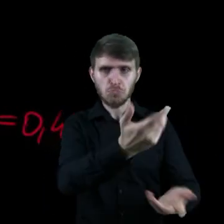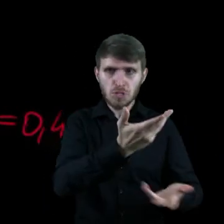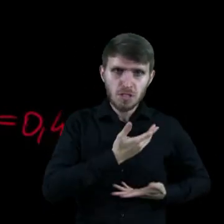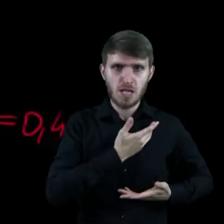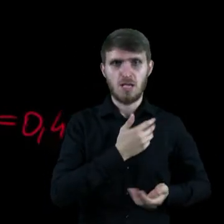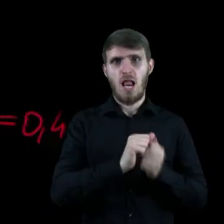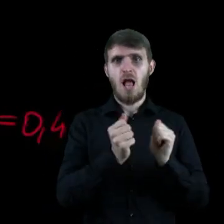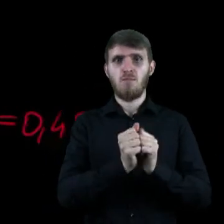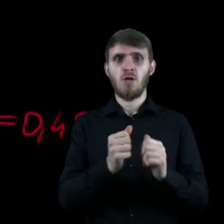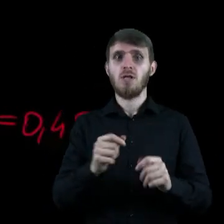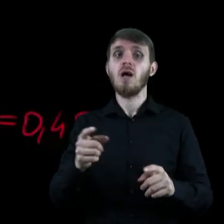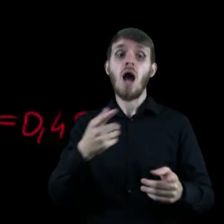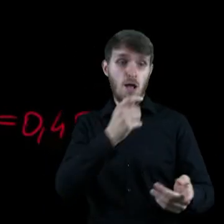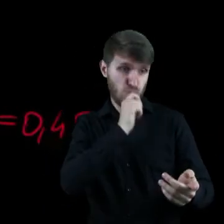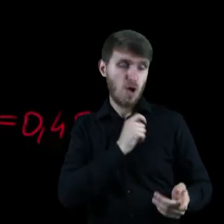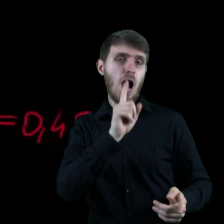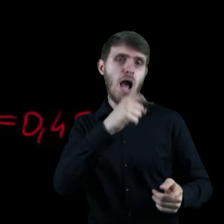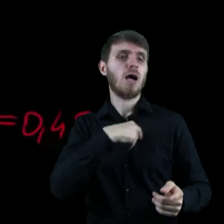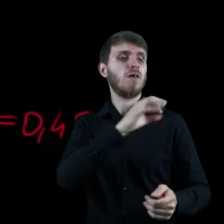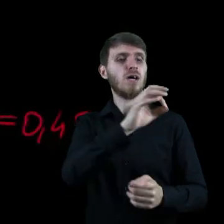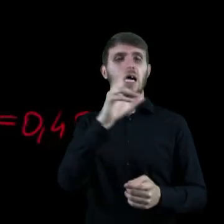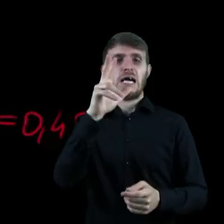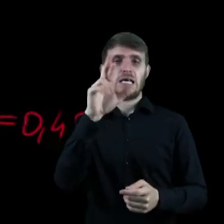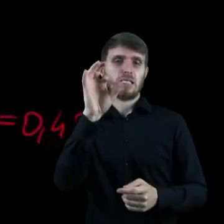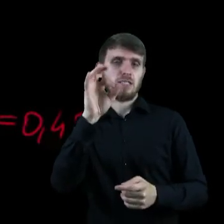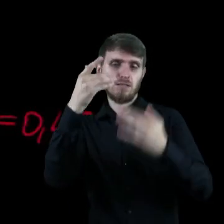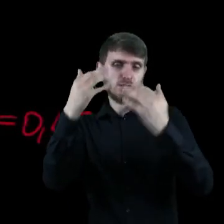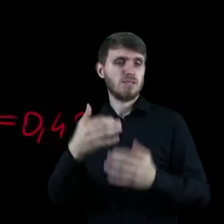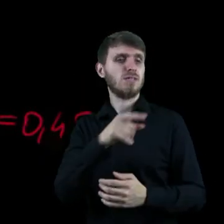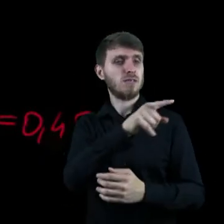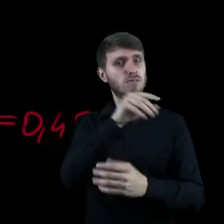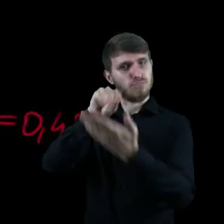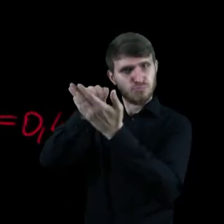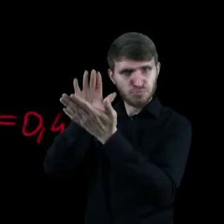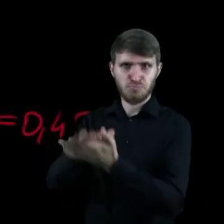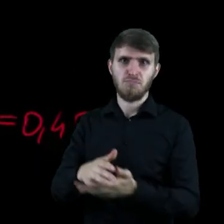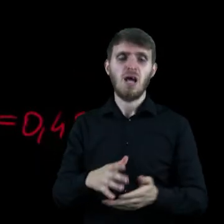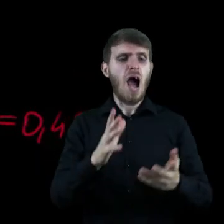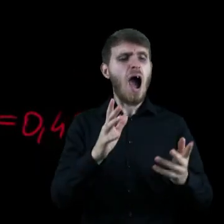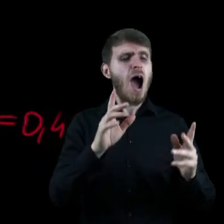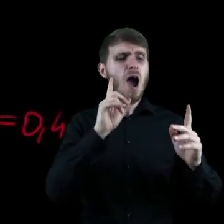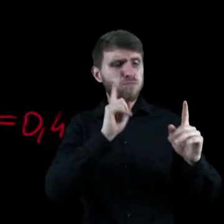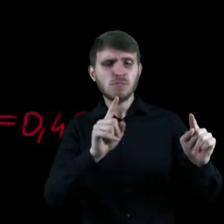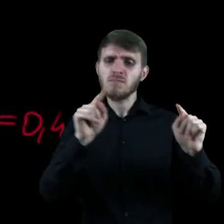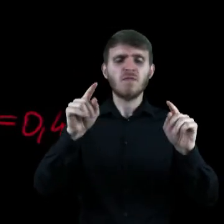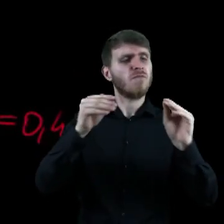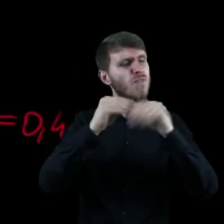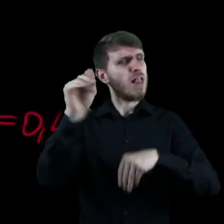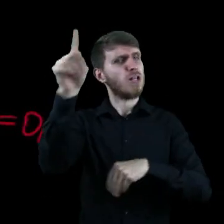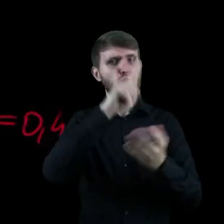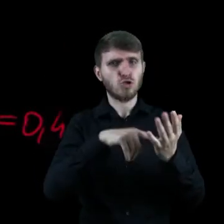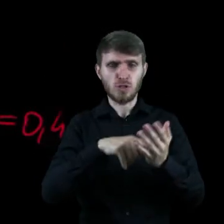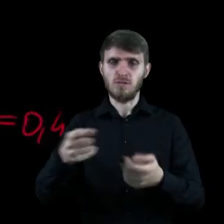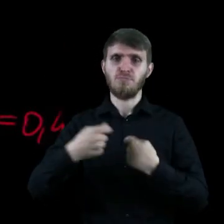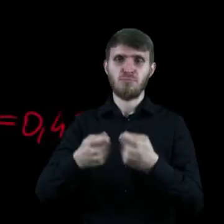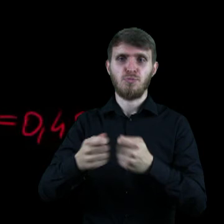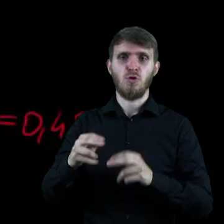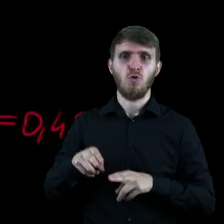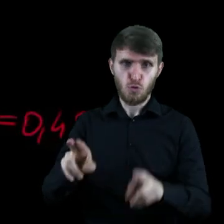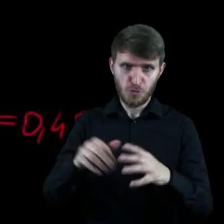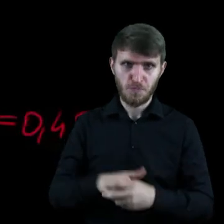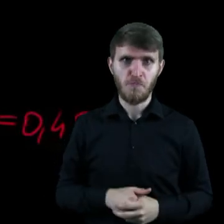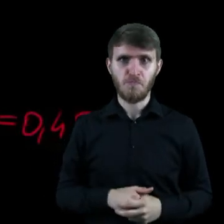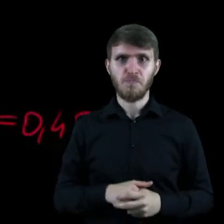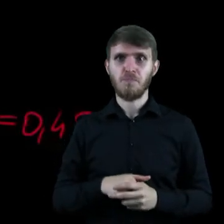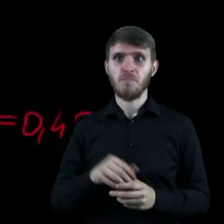wpisanie danej osoby jako współwłaściciela w umowie spółki, czy też w KRS jako wspólnika. Tak czy siak sprowadza się to do sprzedaży udziałów, czyli ta